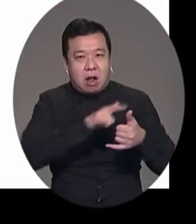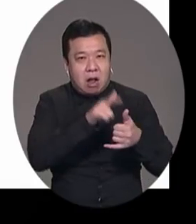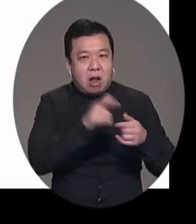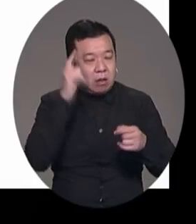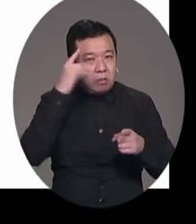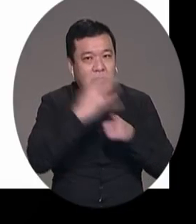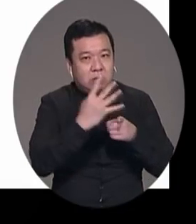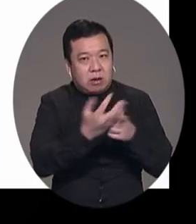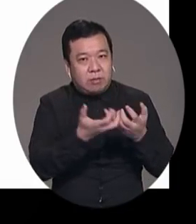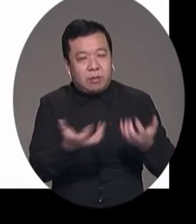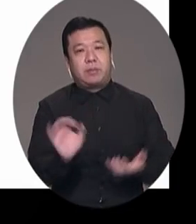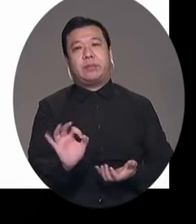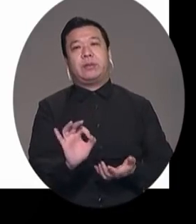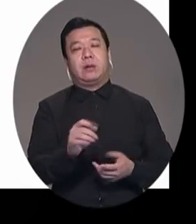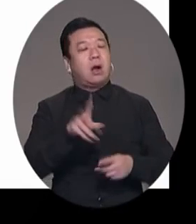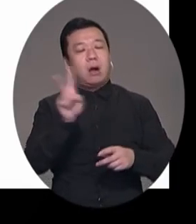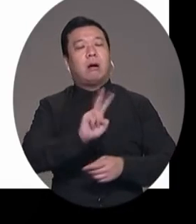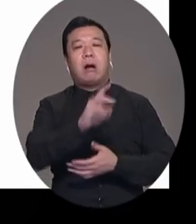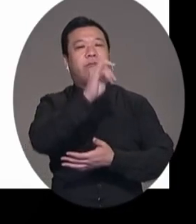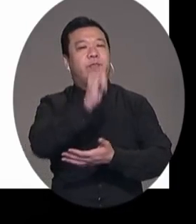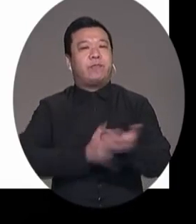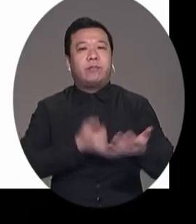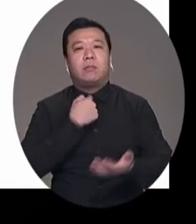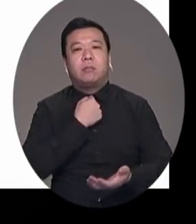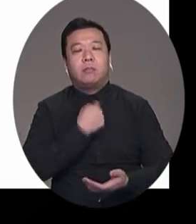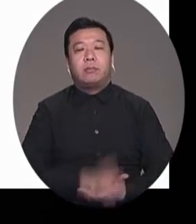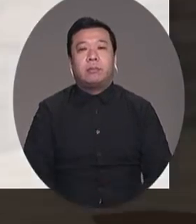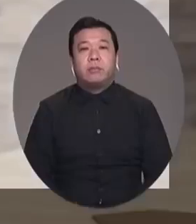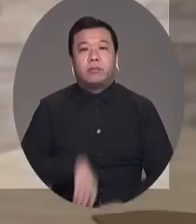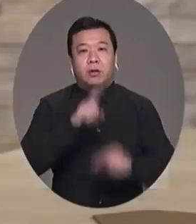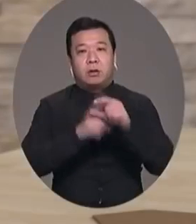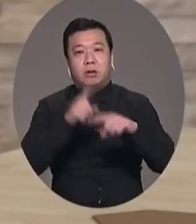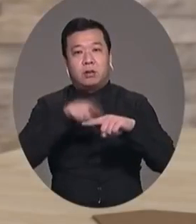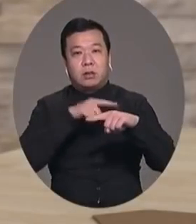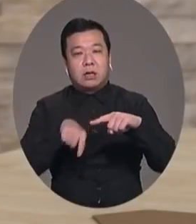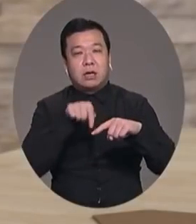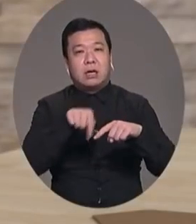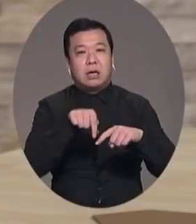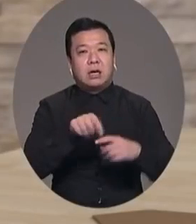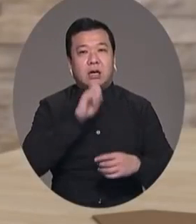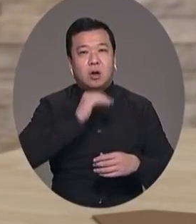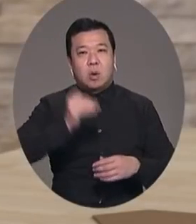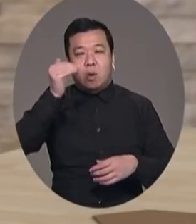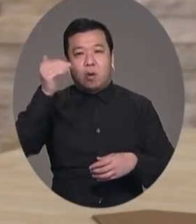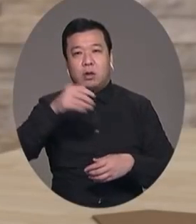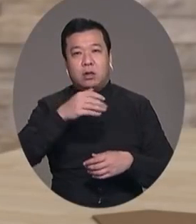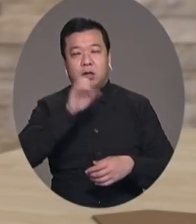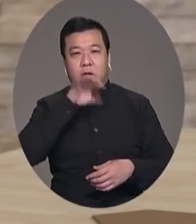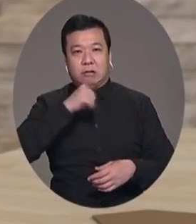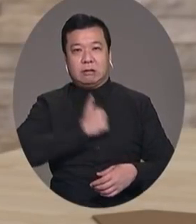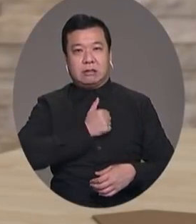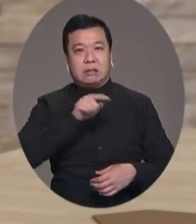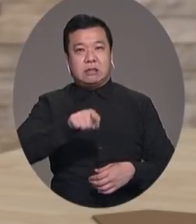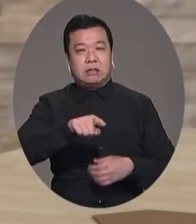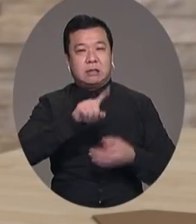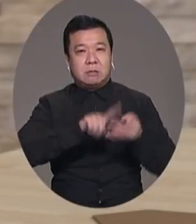後是沒有檢疫足14日，亦都是要辭職的。中大政治與行政學系高級講師蔡子強